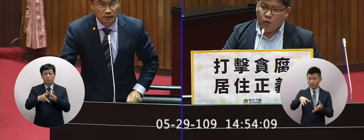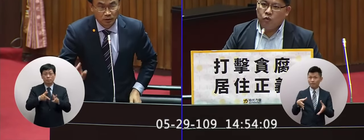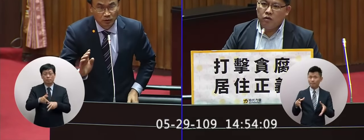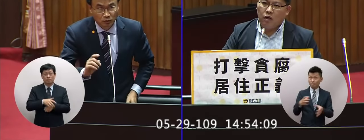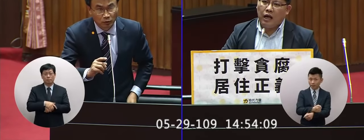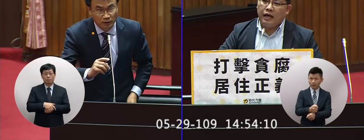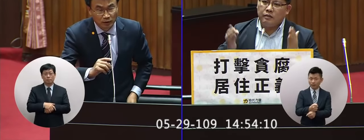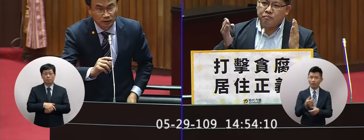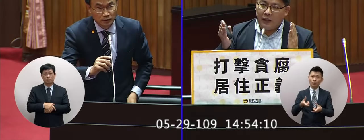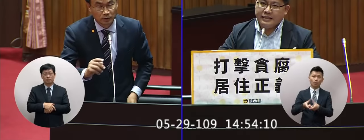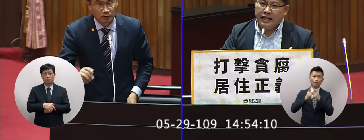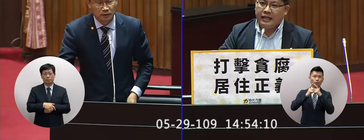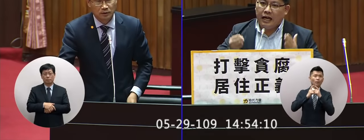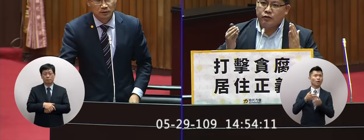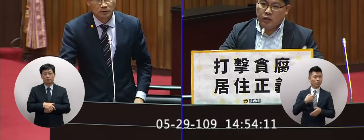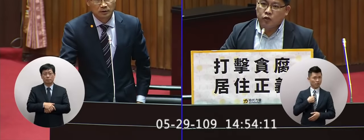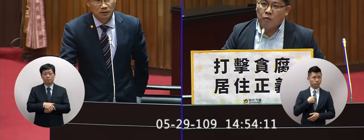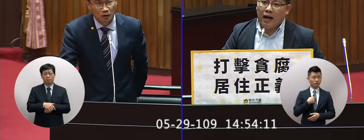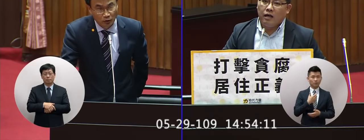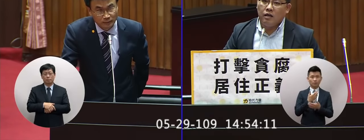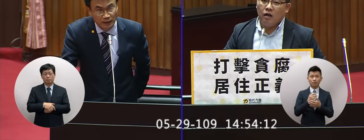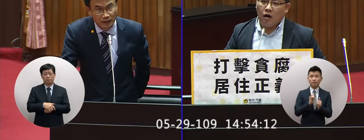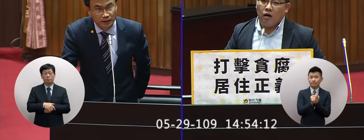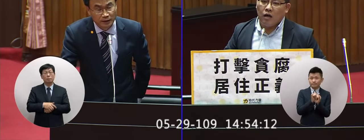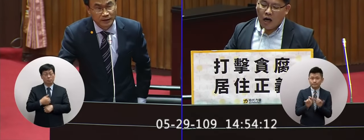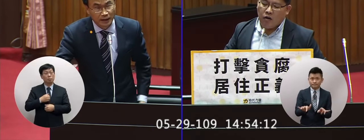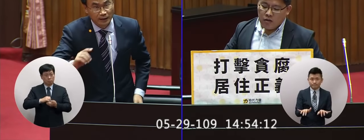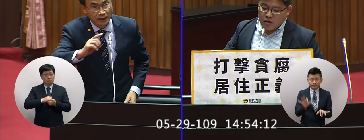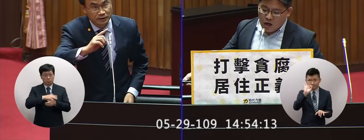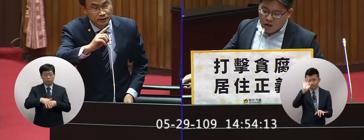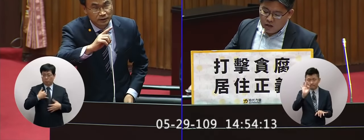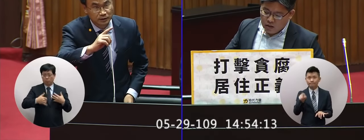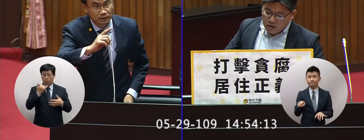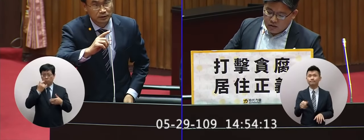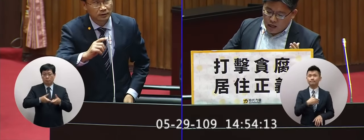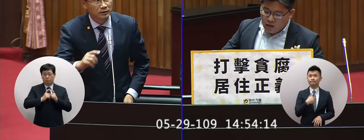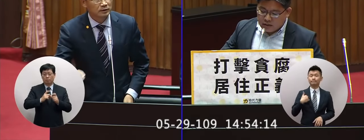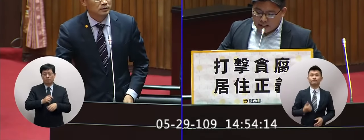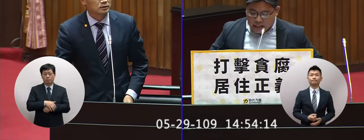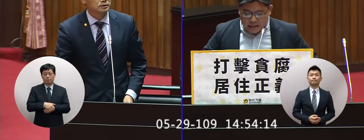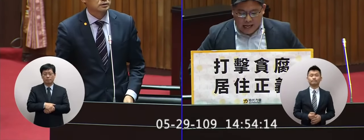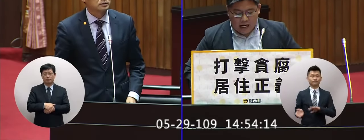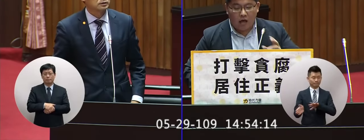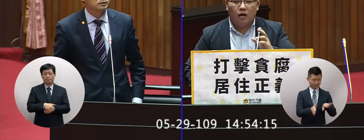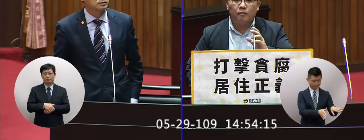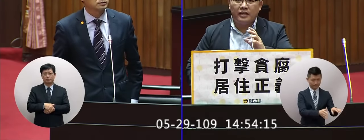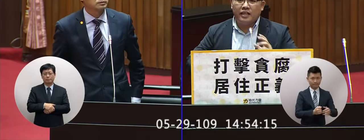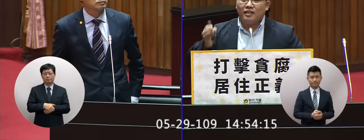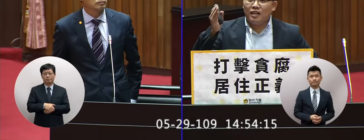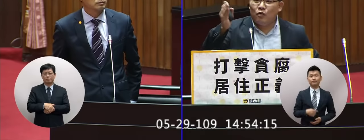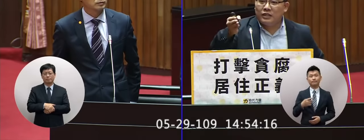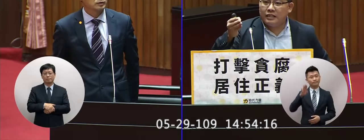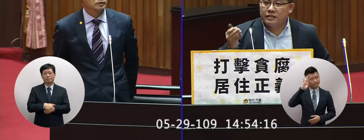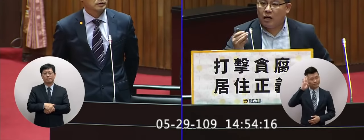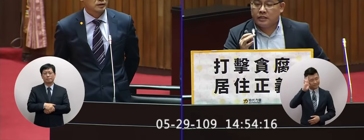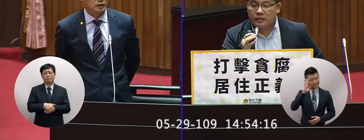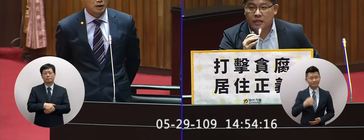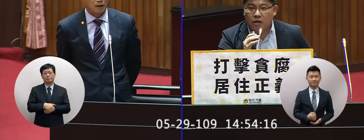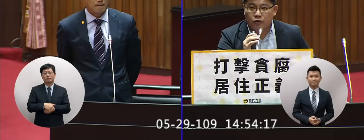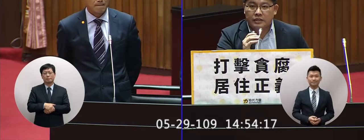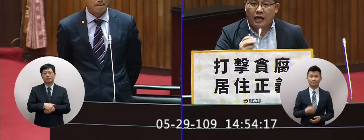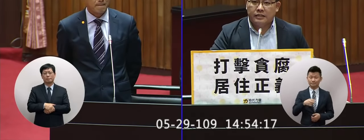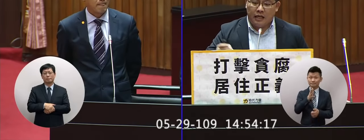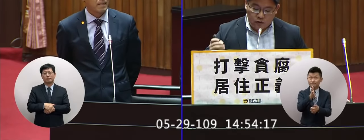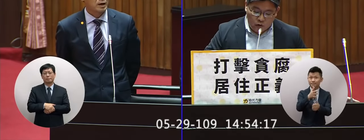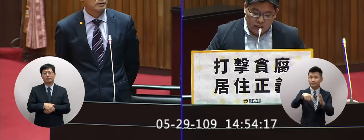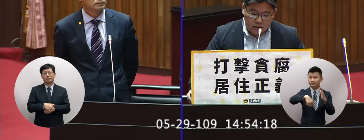把它恢复？不然被谁让来追踪嘛？ 我们当然很乐意啊。那 然后这接下来哈，潘姐，那我再请